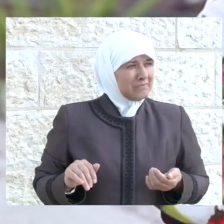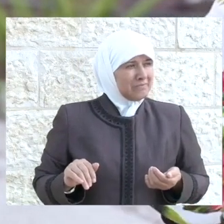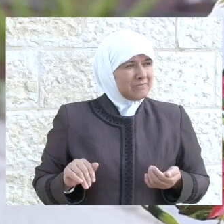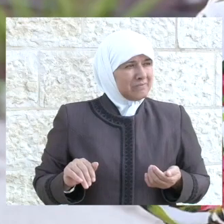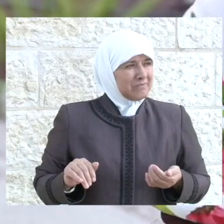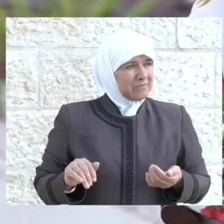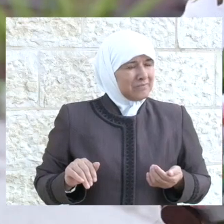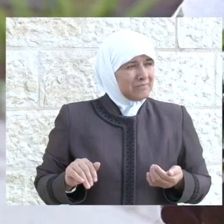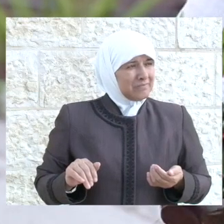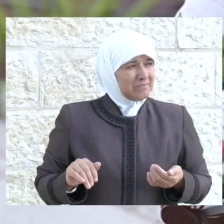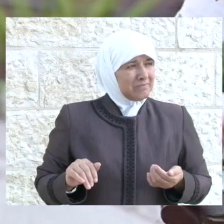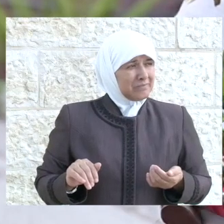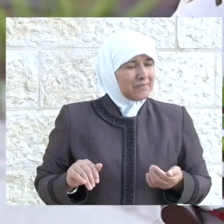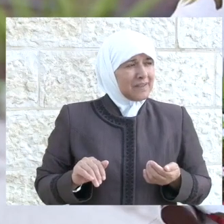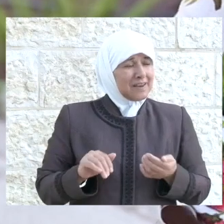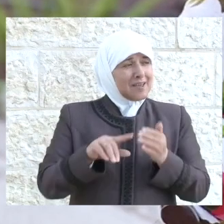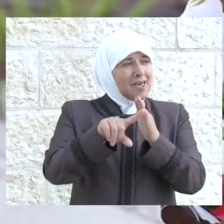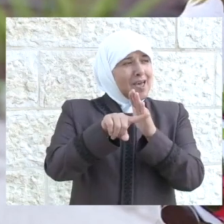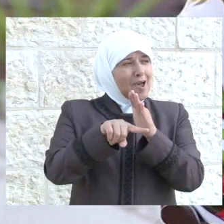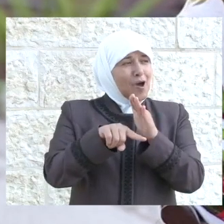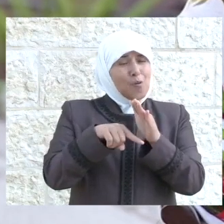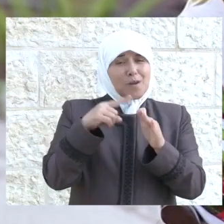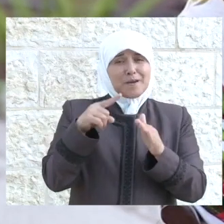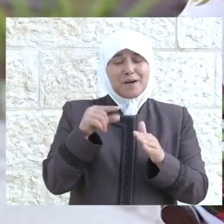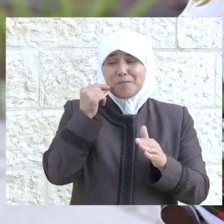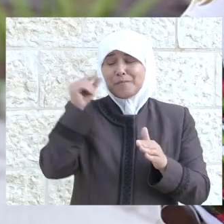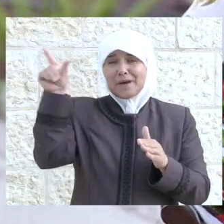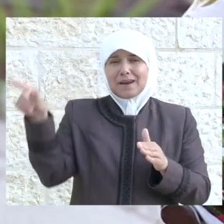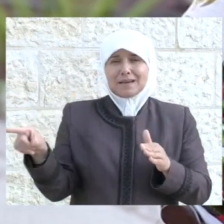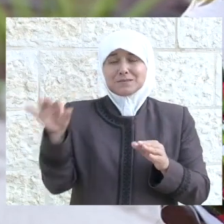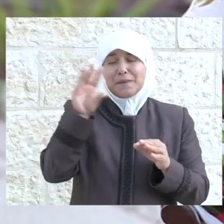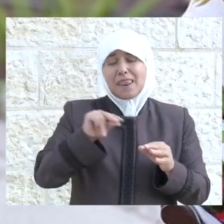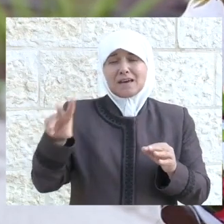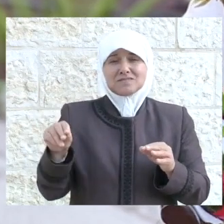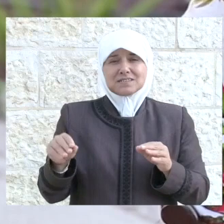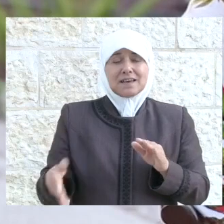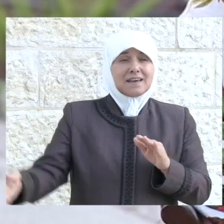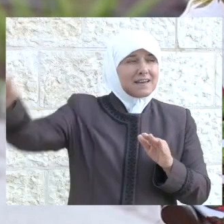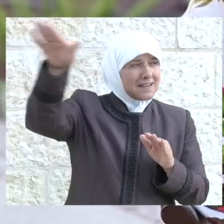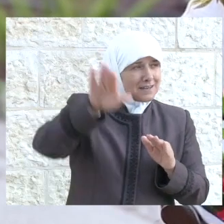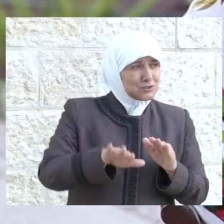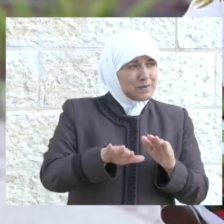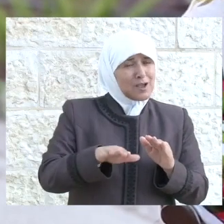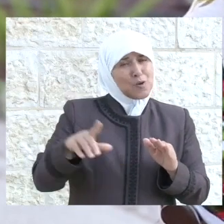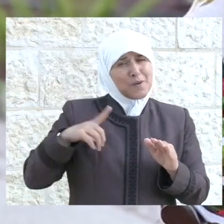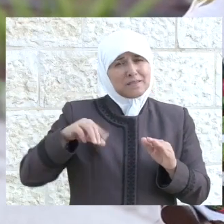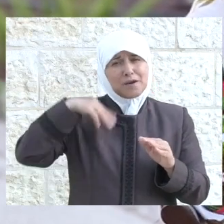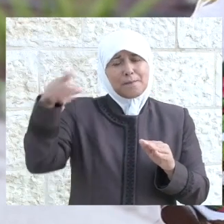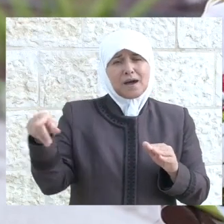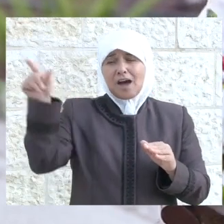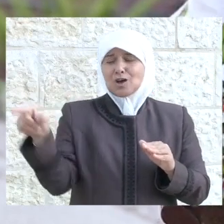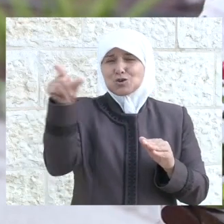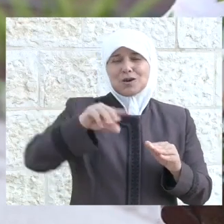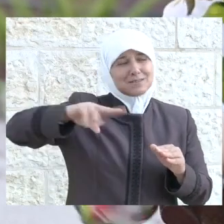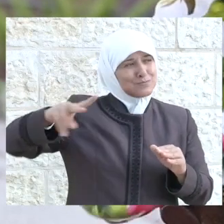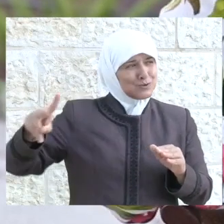اللي من جبال الألب. بعدين ثاني مرة كانت مع نادي المتسلقين الإيطاليين. طبعاً مشينا 4 ساعات ونص.